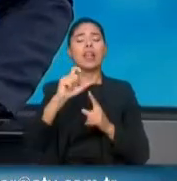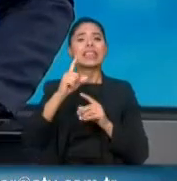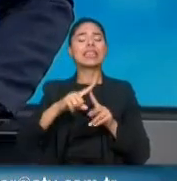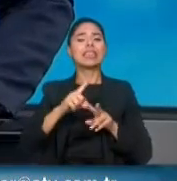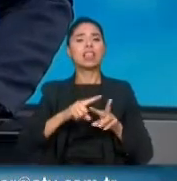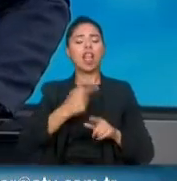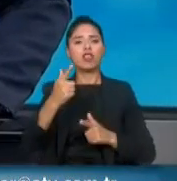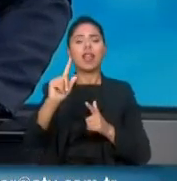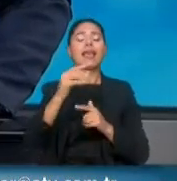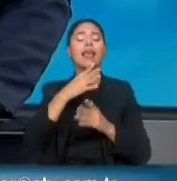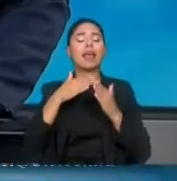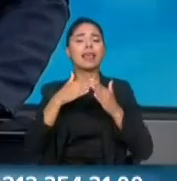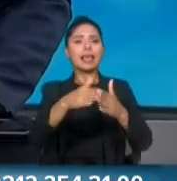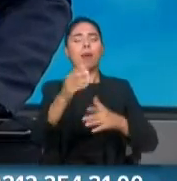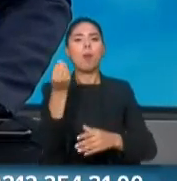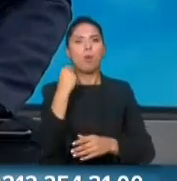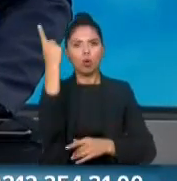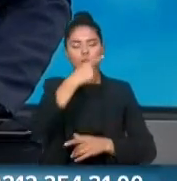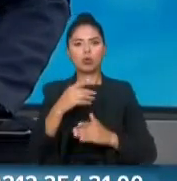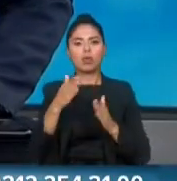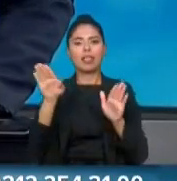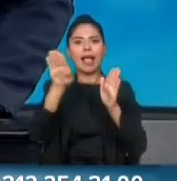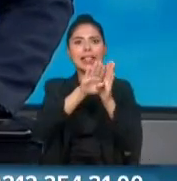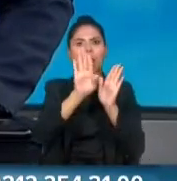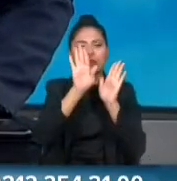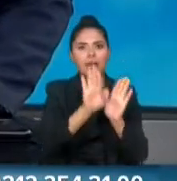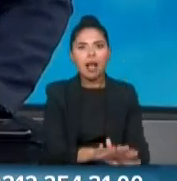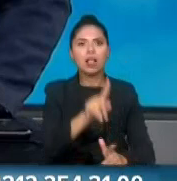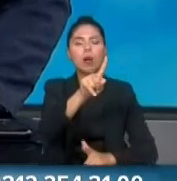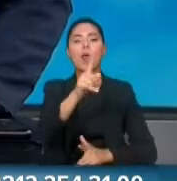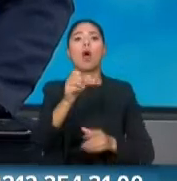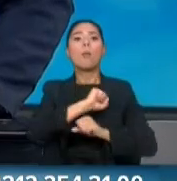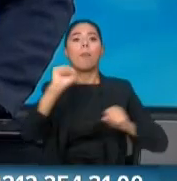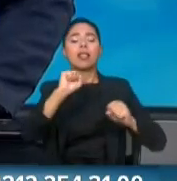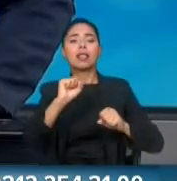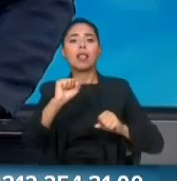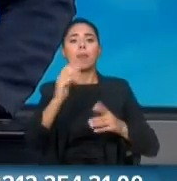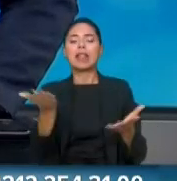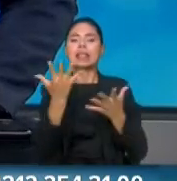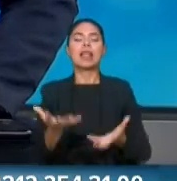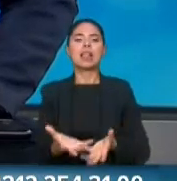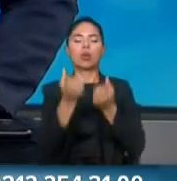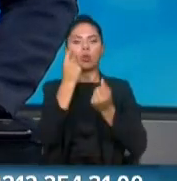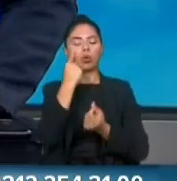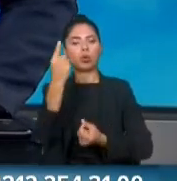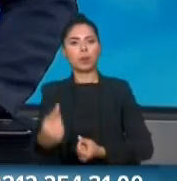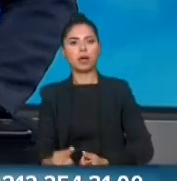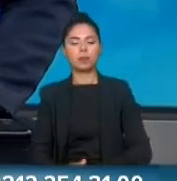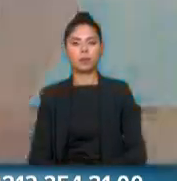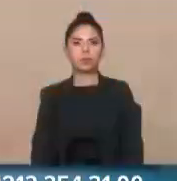borçları yüzünden Beyrut limanında mahsur kalmıştı. Bakın sonra ne oldu ve o korkunç patlamadan nasıl kurtuldu?